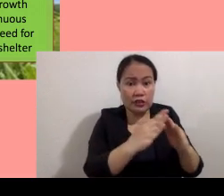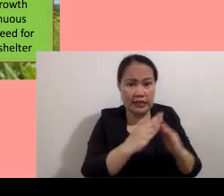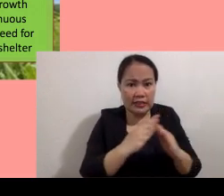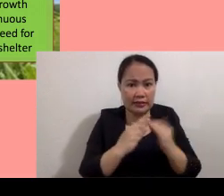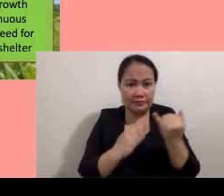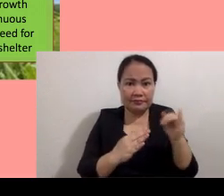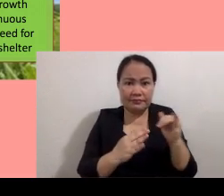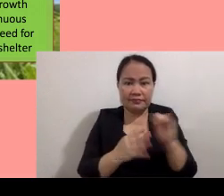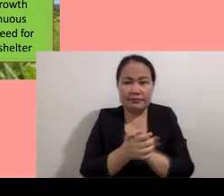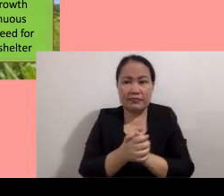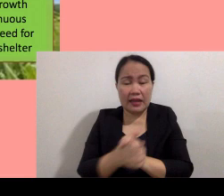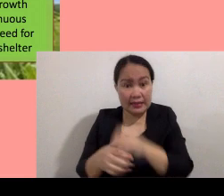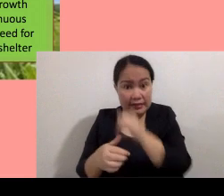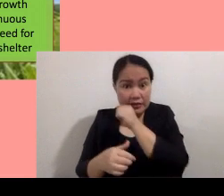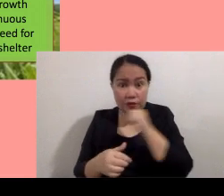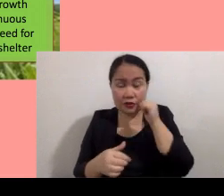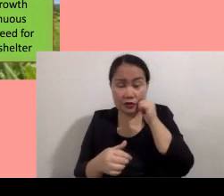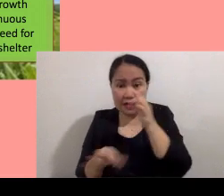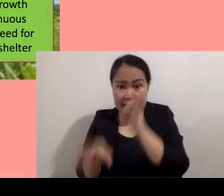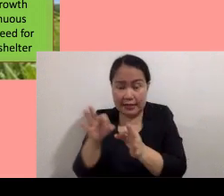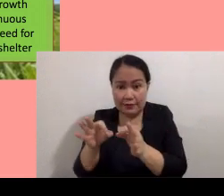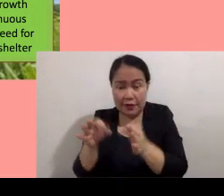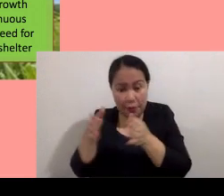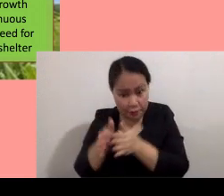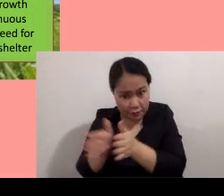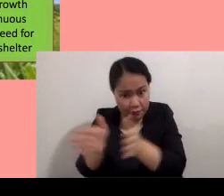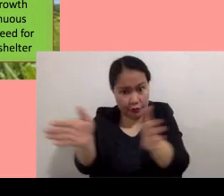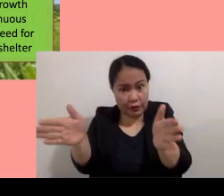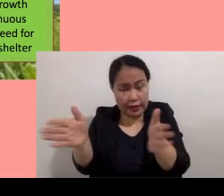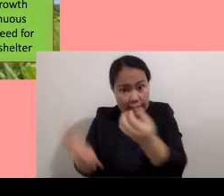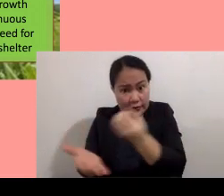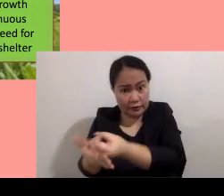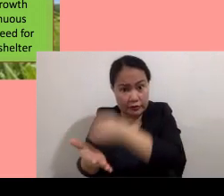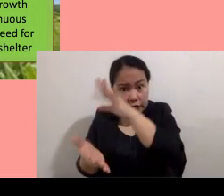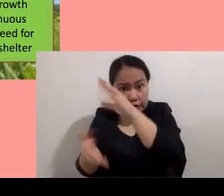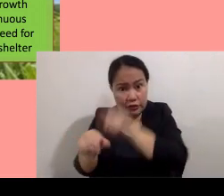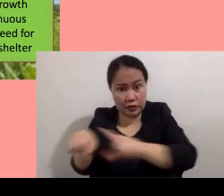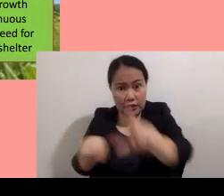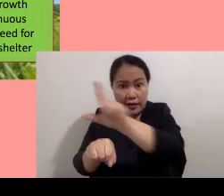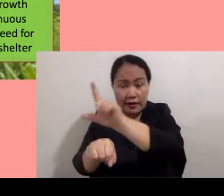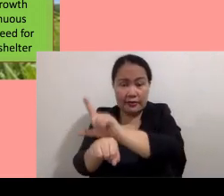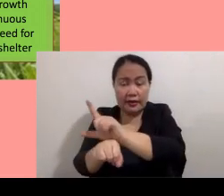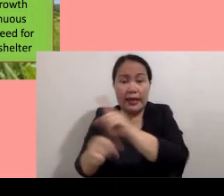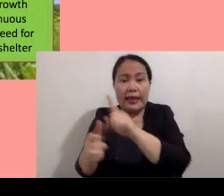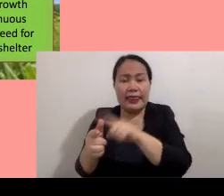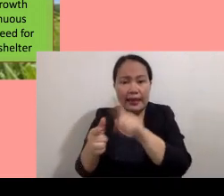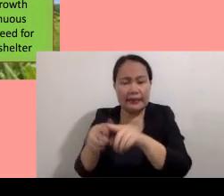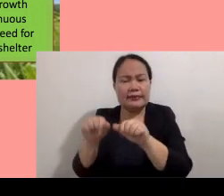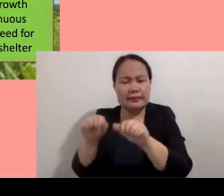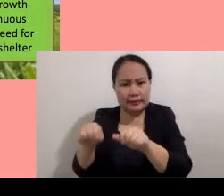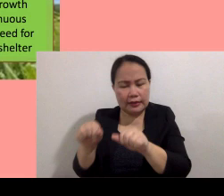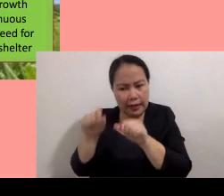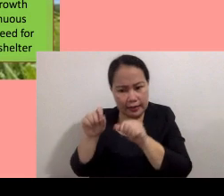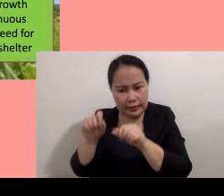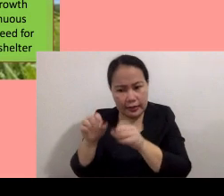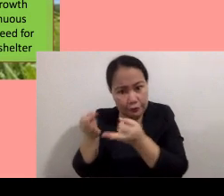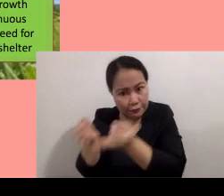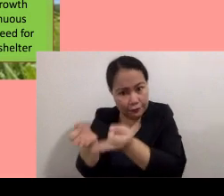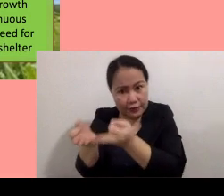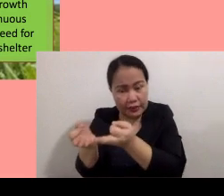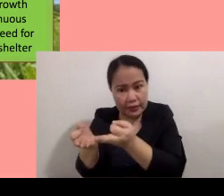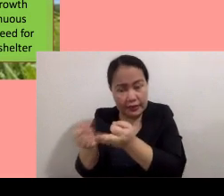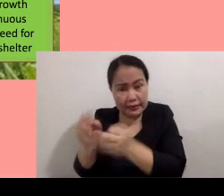ekonomiya at panaanan. Sa agrikultura, kung mas malawak at mataba ang lupa, mas matutugunan nito ang